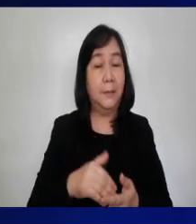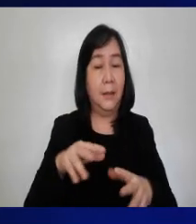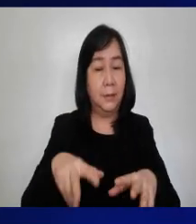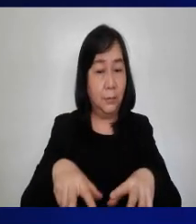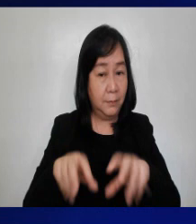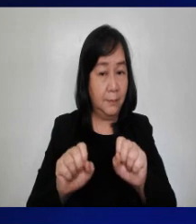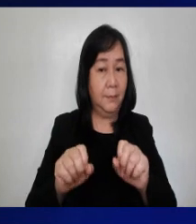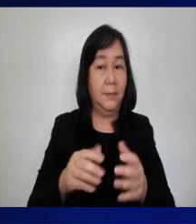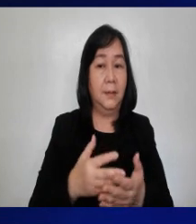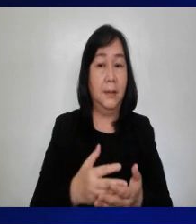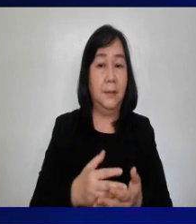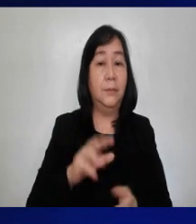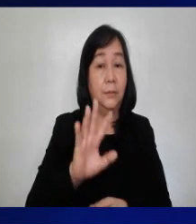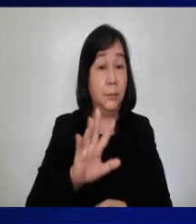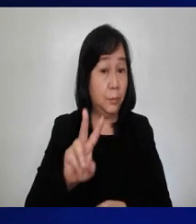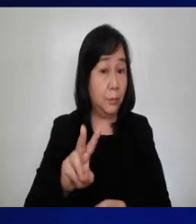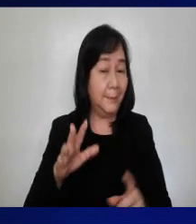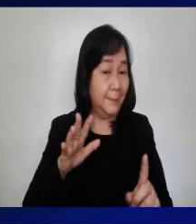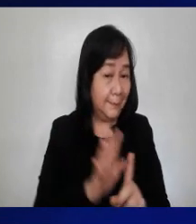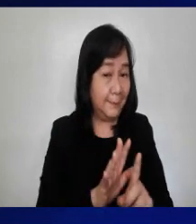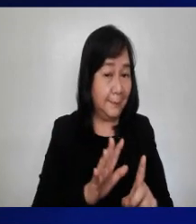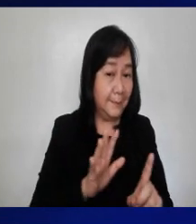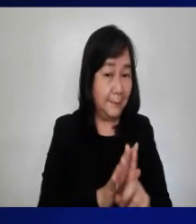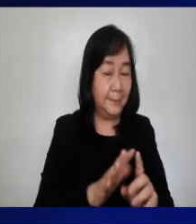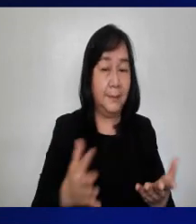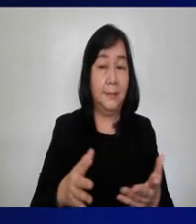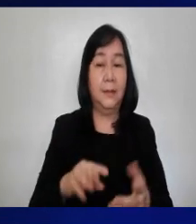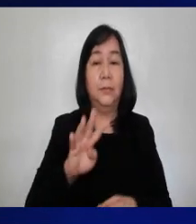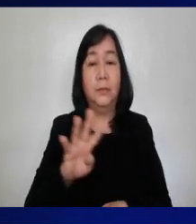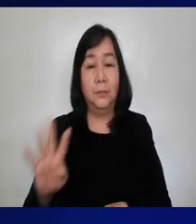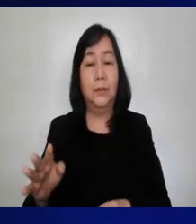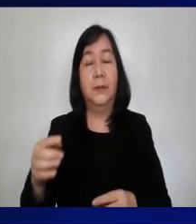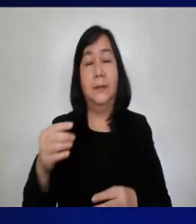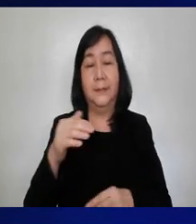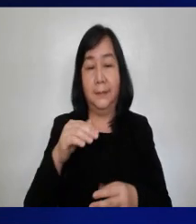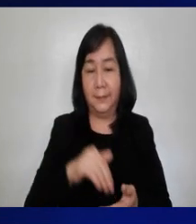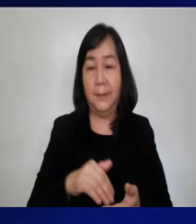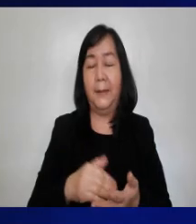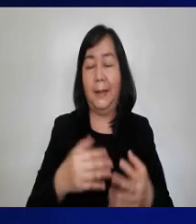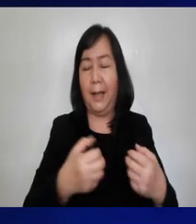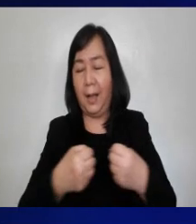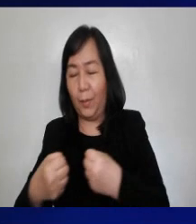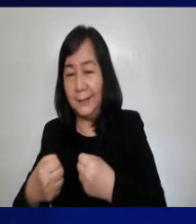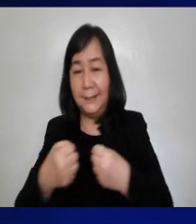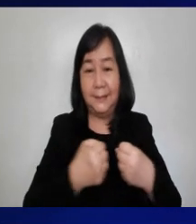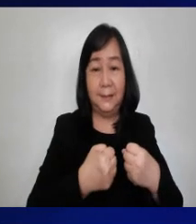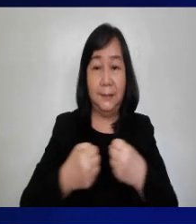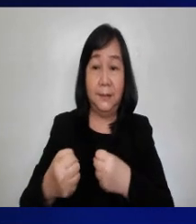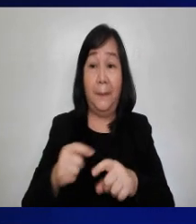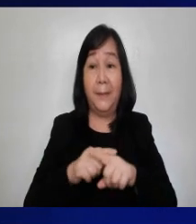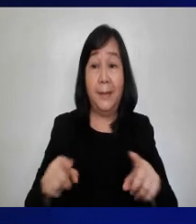kinubkob, 52 times na inatake, at 44 times na pinag-agawan.